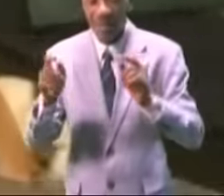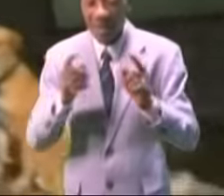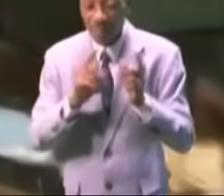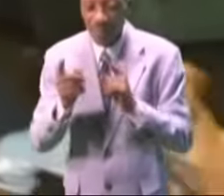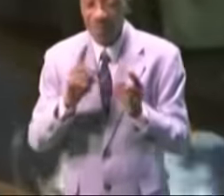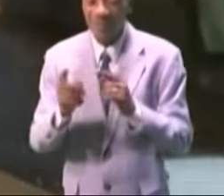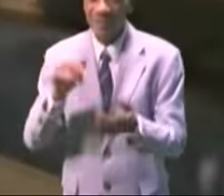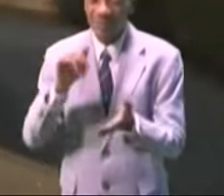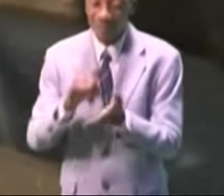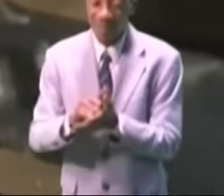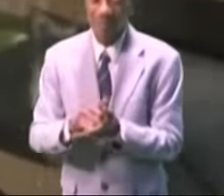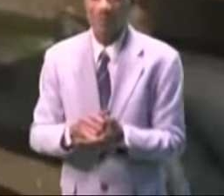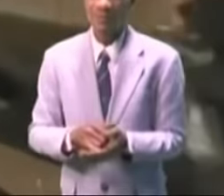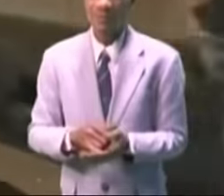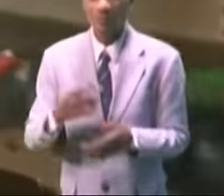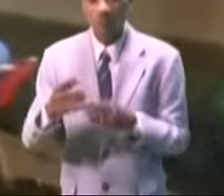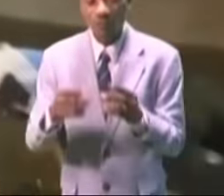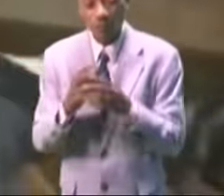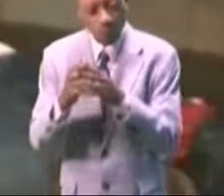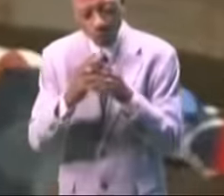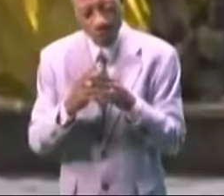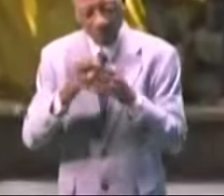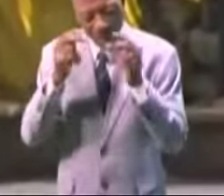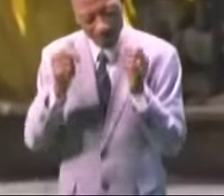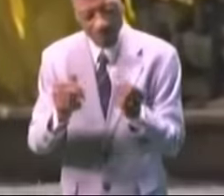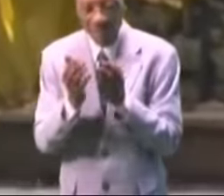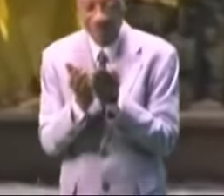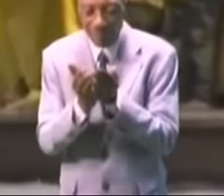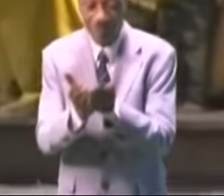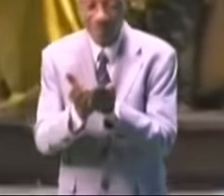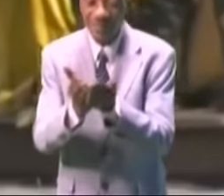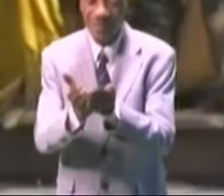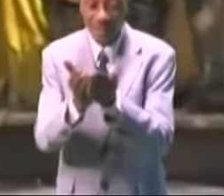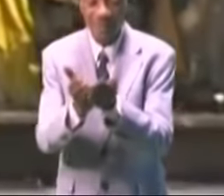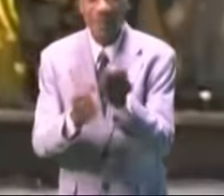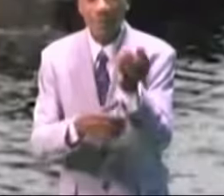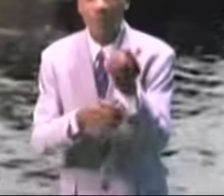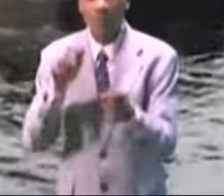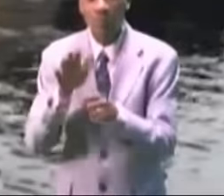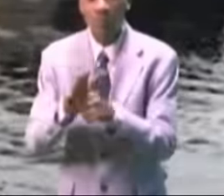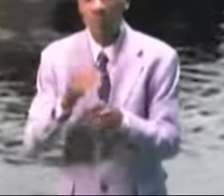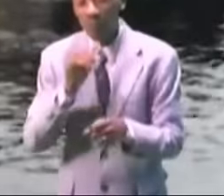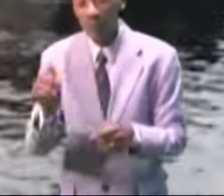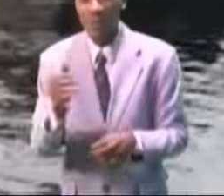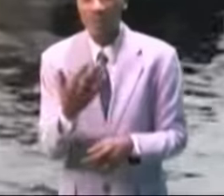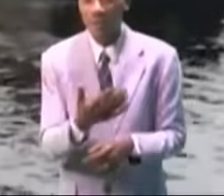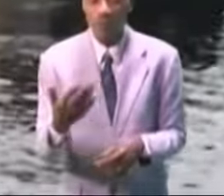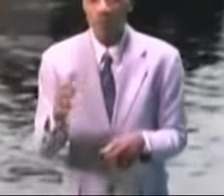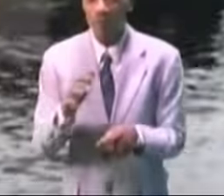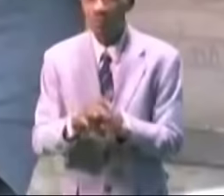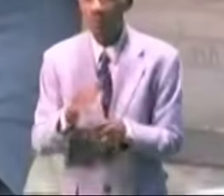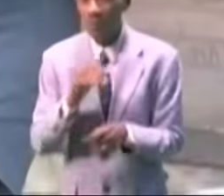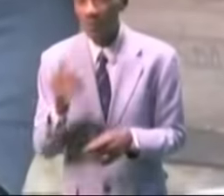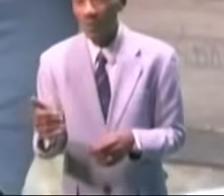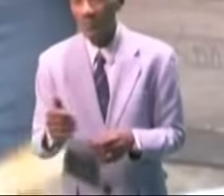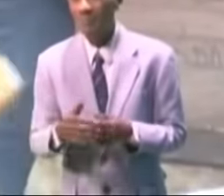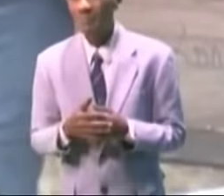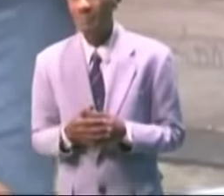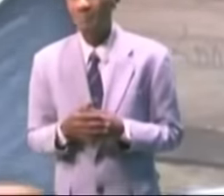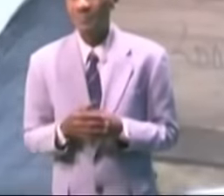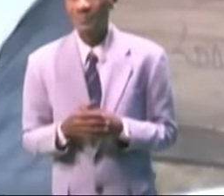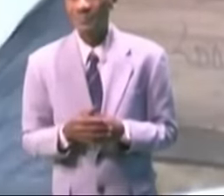enquête soit diligentée, histoire de rétablir les responsabilités. Pour rappel,